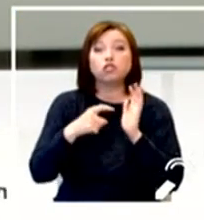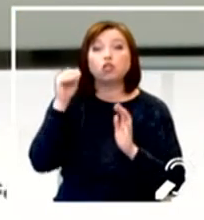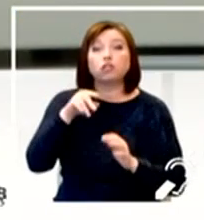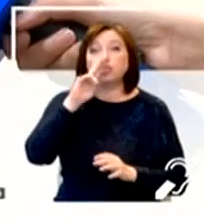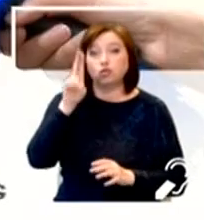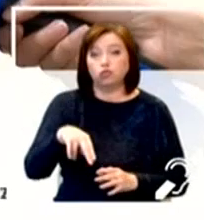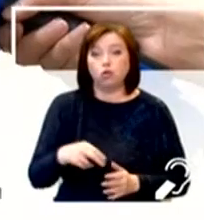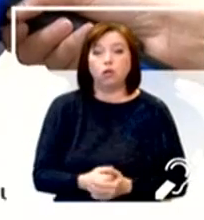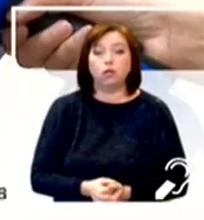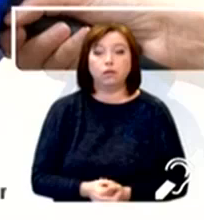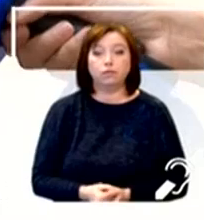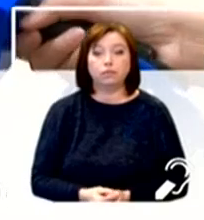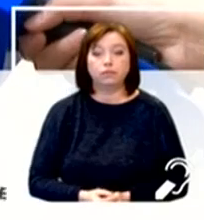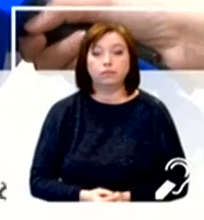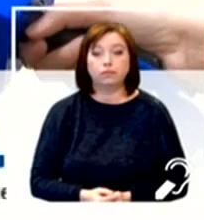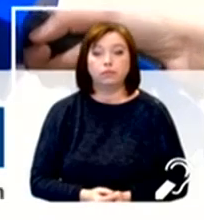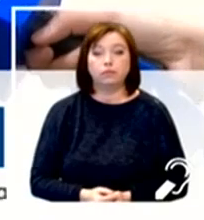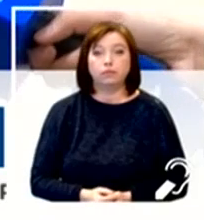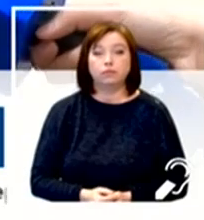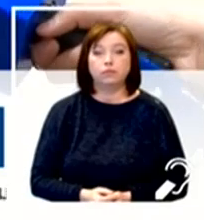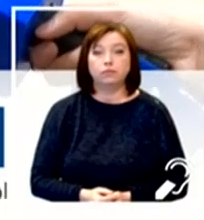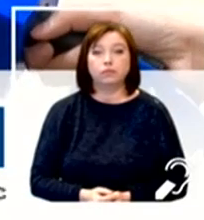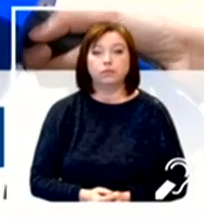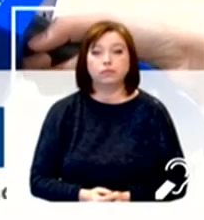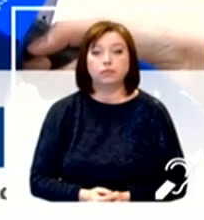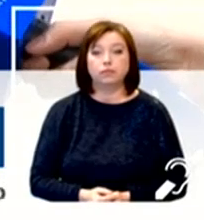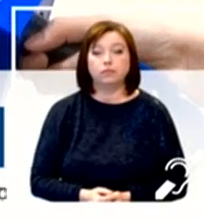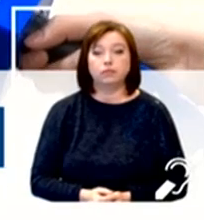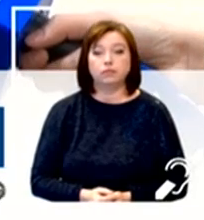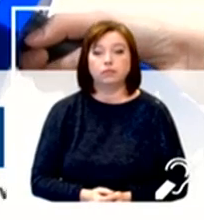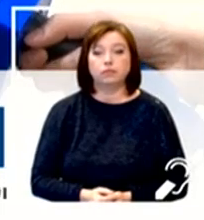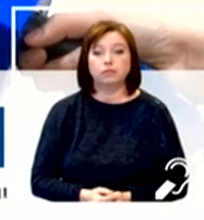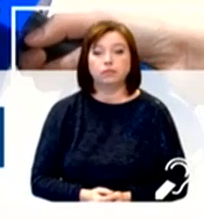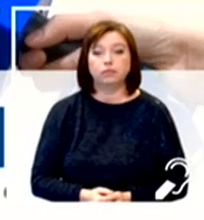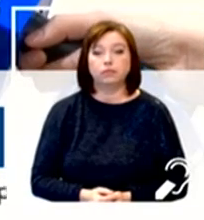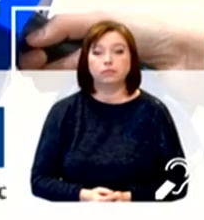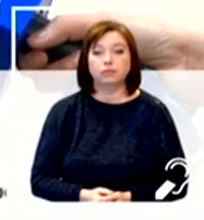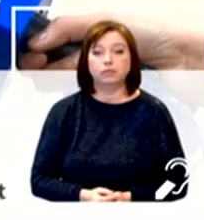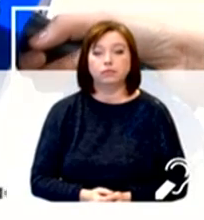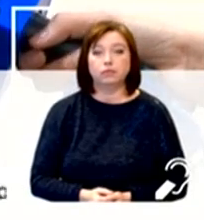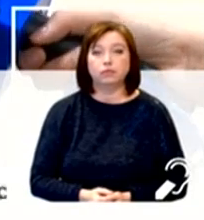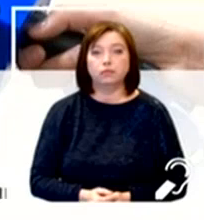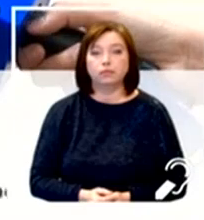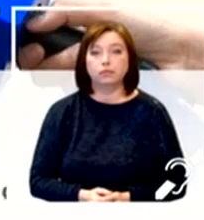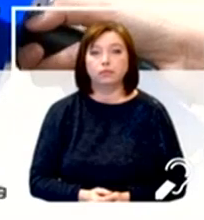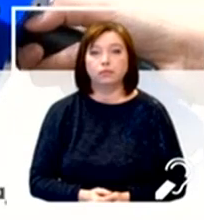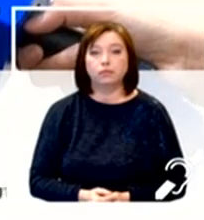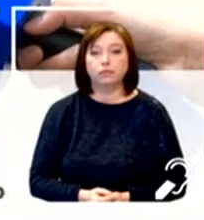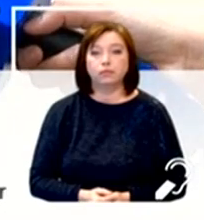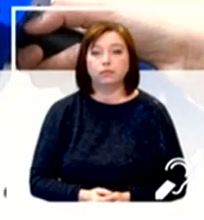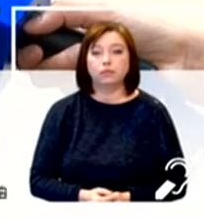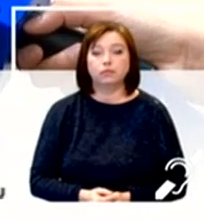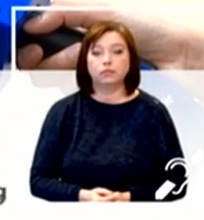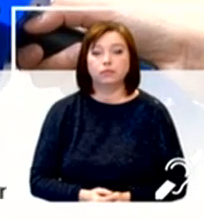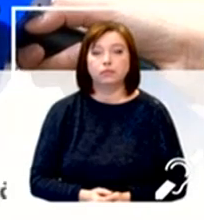mii de dolari. The number is quite high in Moldova. Every day a woman is diagnosed with a